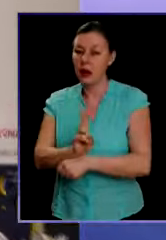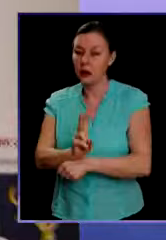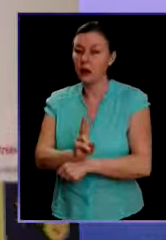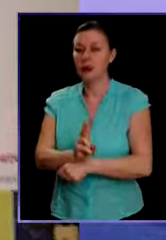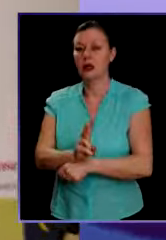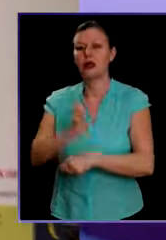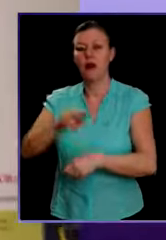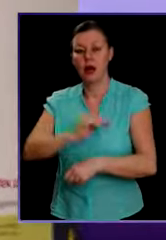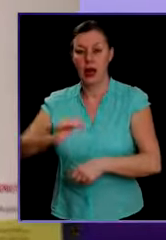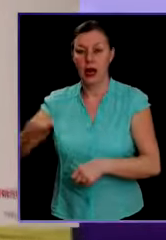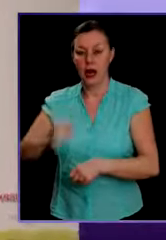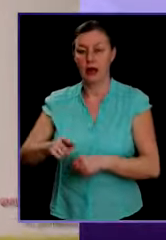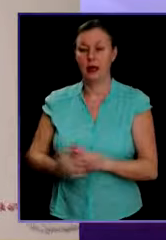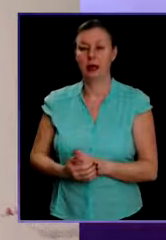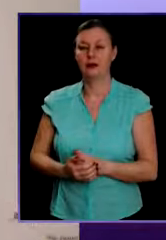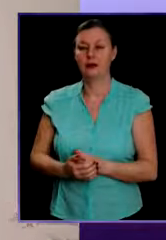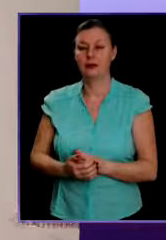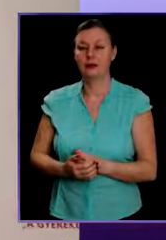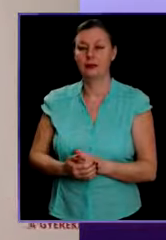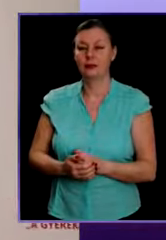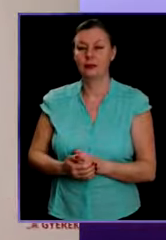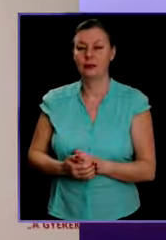cukormonitorral rendelkező gyerekek adatait tudjuk elemezni.